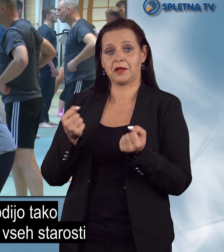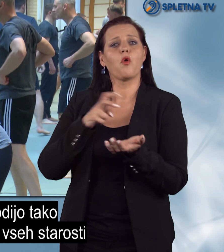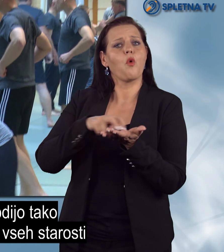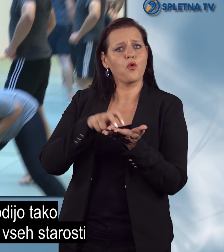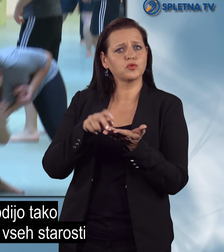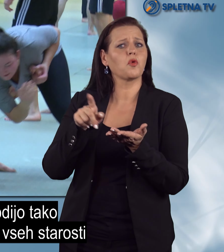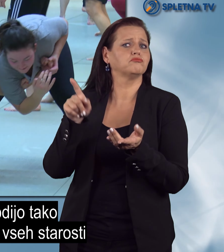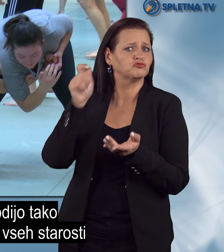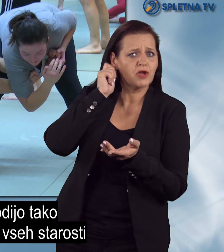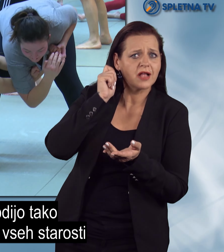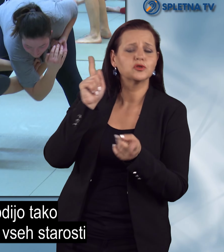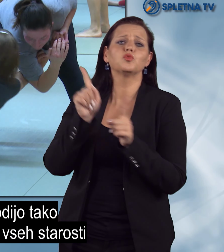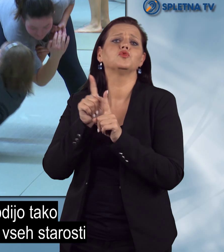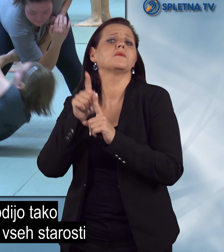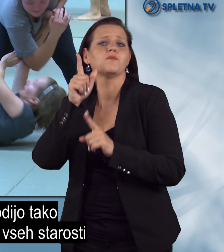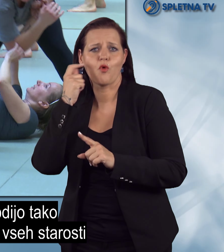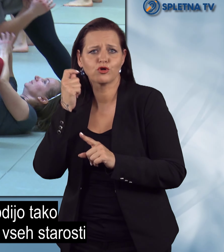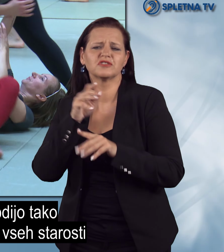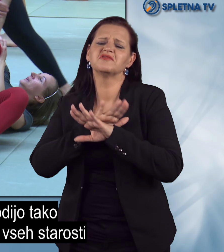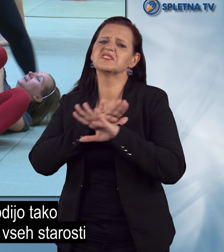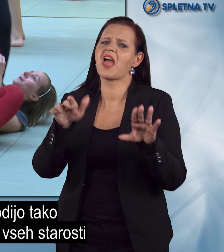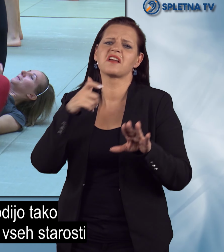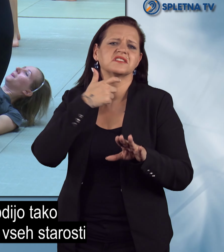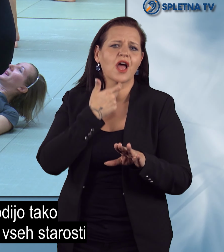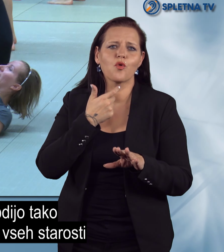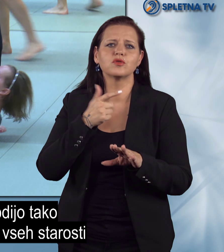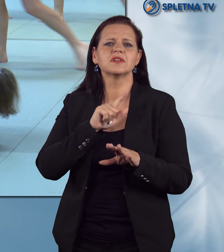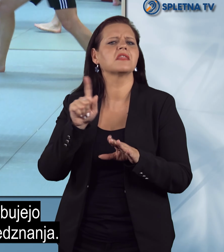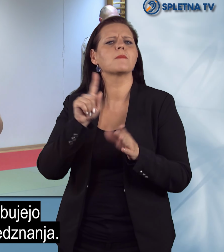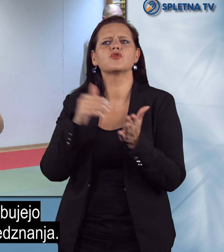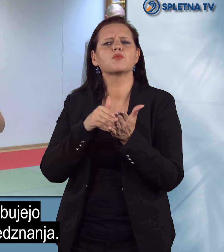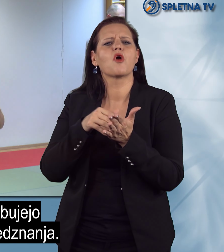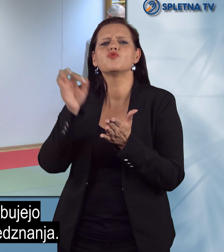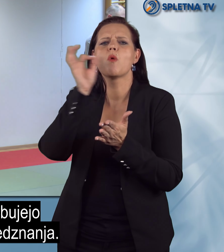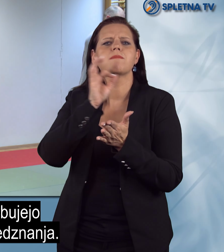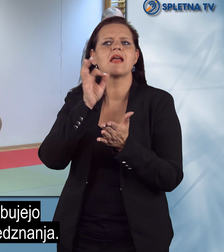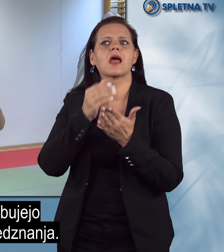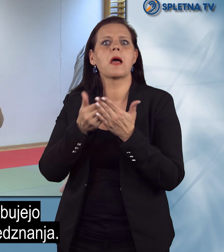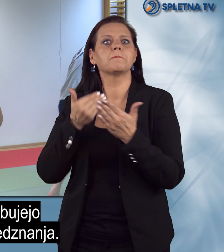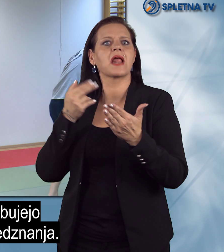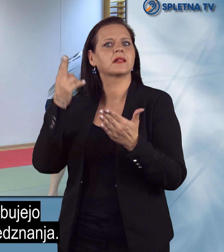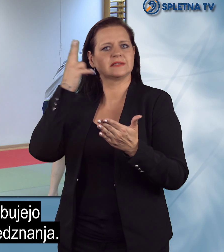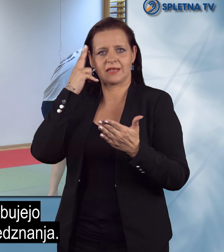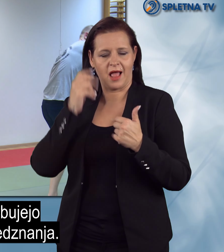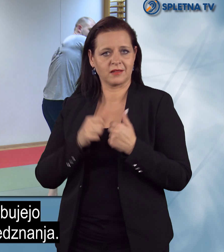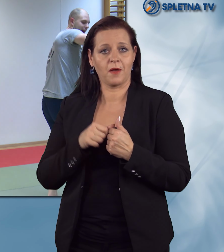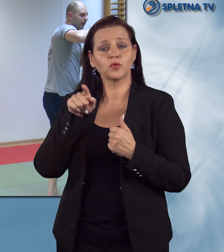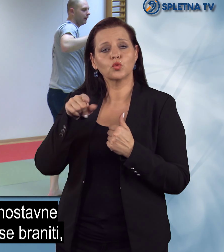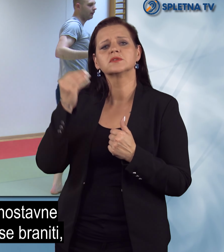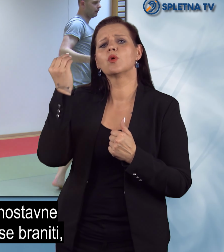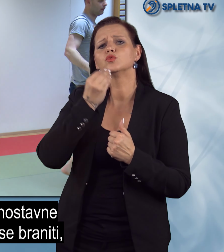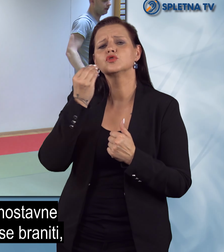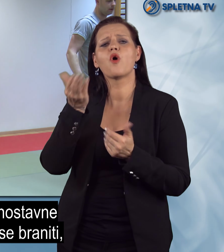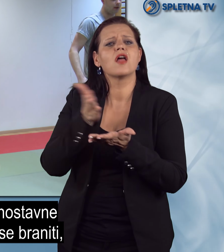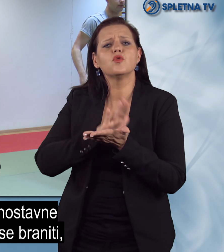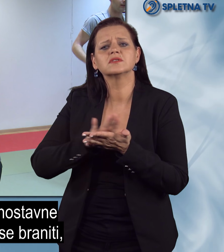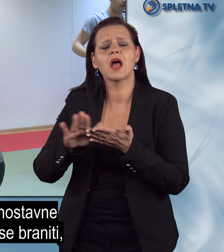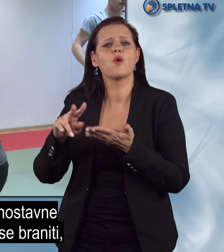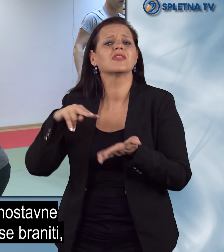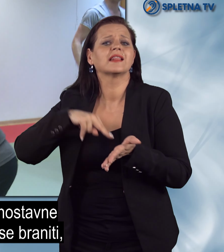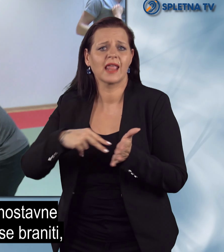Na trening hodijo tako ženske kot moški vseh starosti in ne potrebujejo nobenega predznanja. Tu se